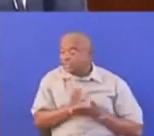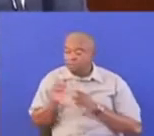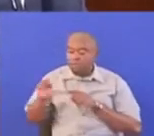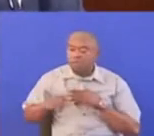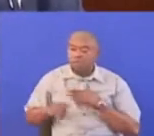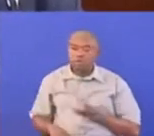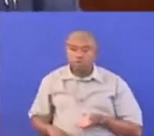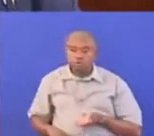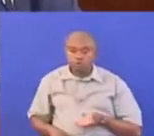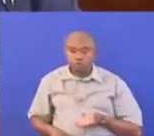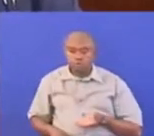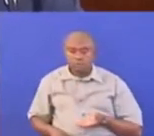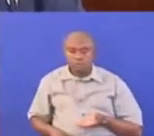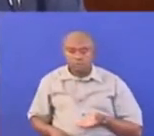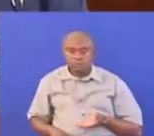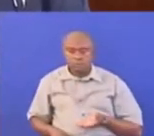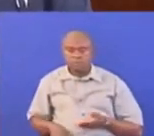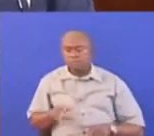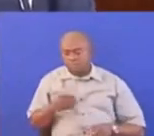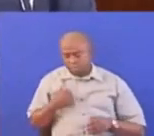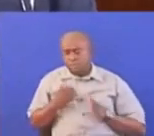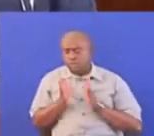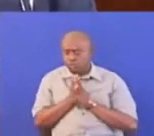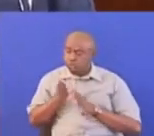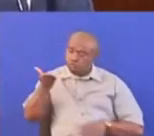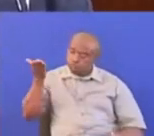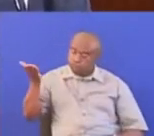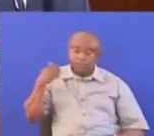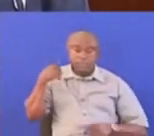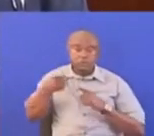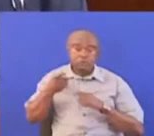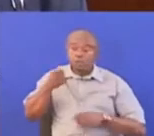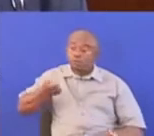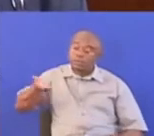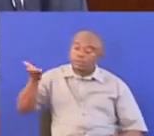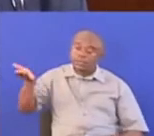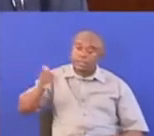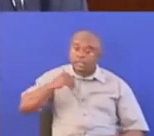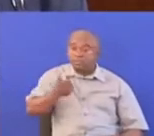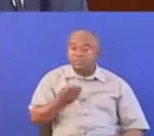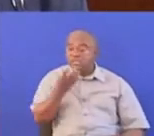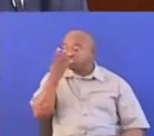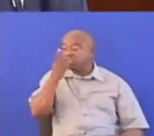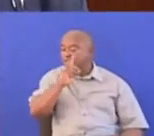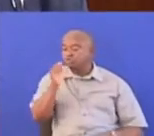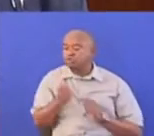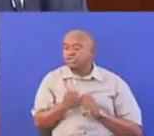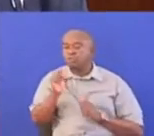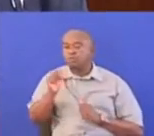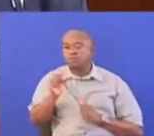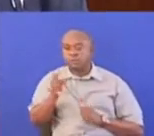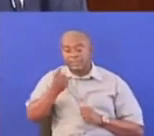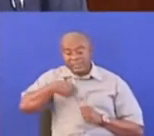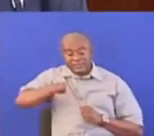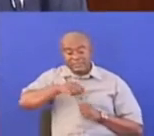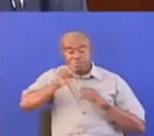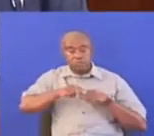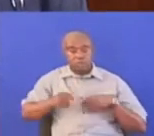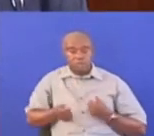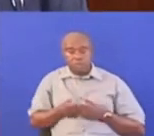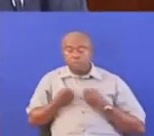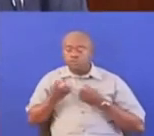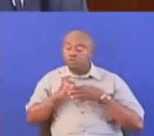migogoro. Mheshimiwa Spika, nataka nikushukuru sana na niendelee kukupongeza. Miezi minne sio jambo dogo. Sisi tumekaa hapa,